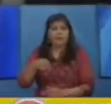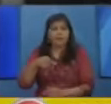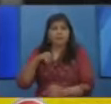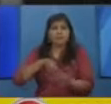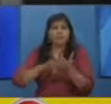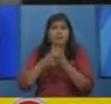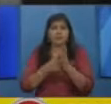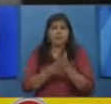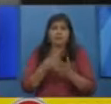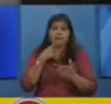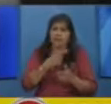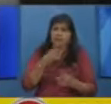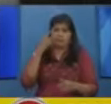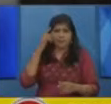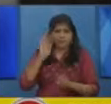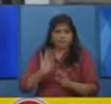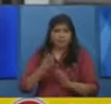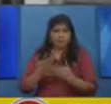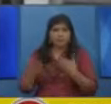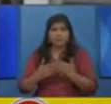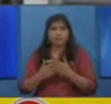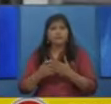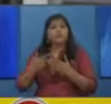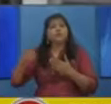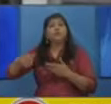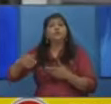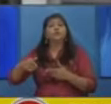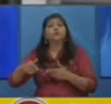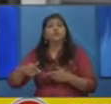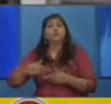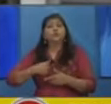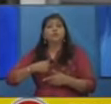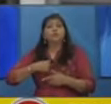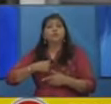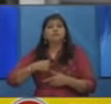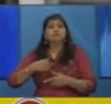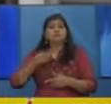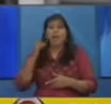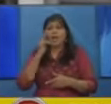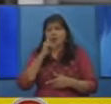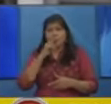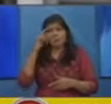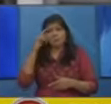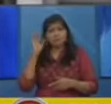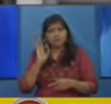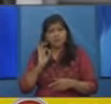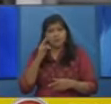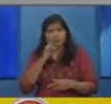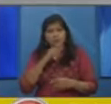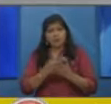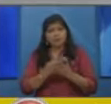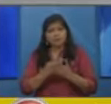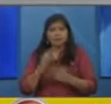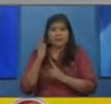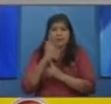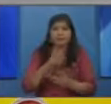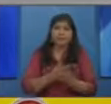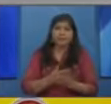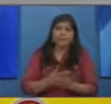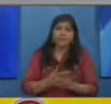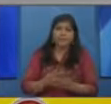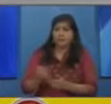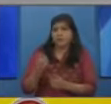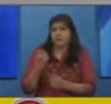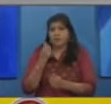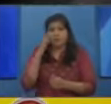में एक बात जानते हैं जो उनके सेंस ऑफ ह्यूमर को दर्शाती है? जरा उस लौह पुरुष की छवि की